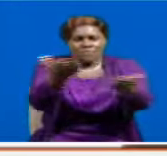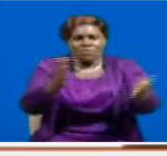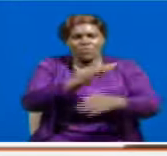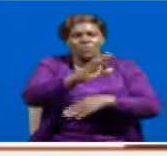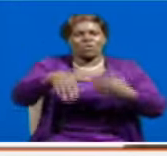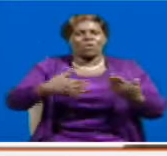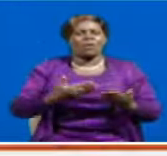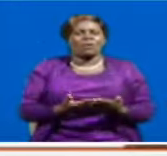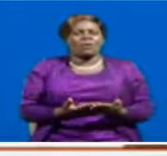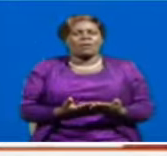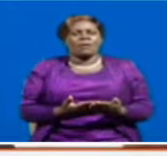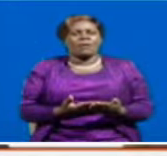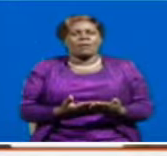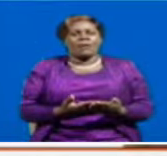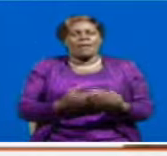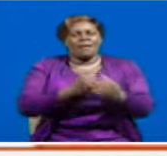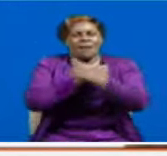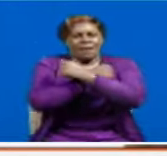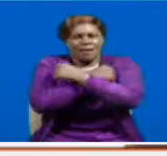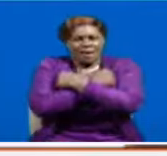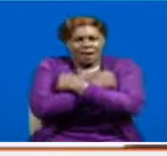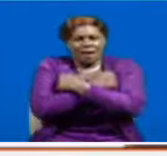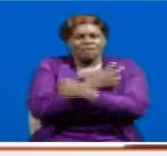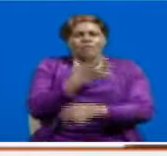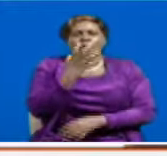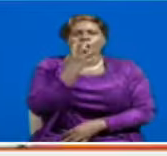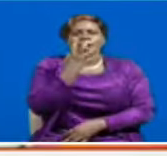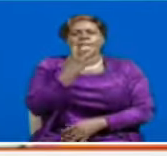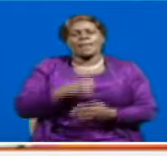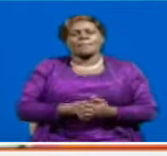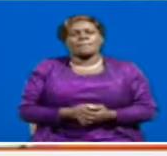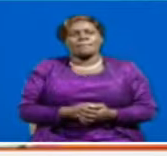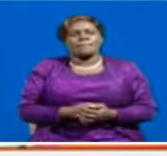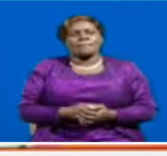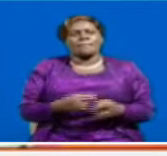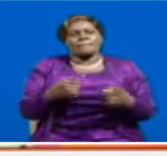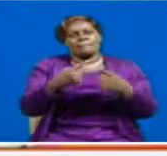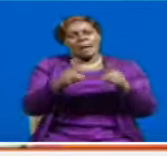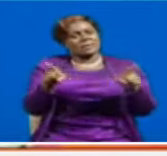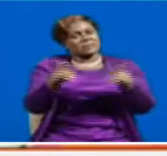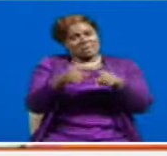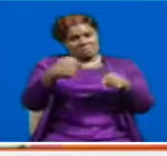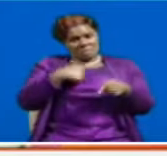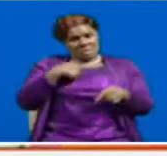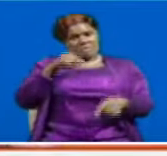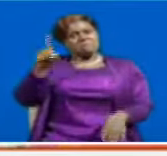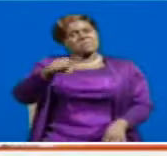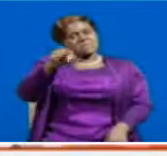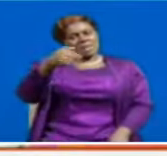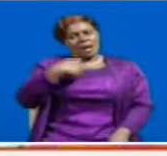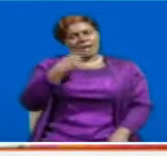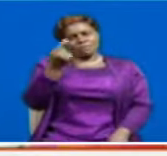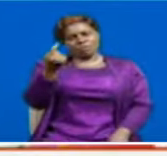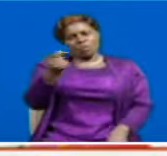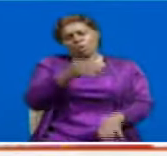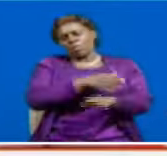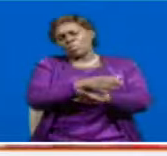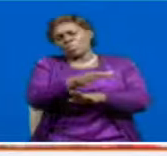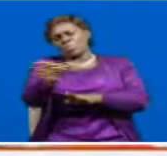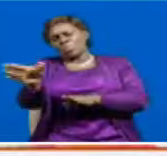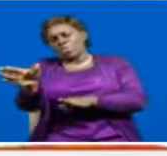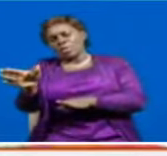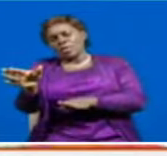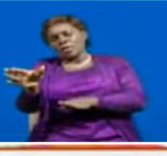all. I love ODM. Lakini hata mimi kuna mahali niliingia nikapoteza network, nikarudi kwa baba